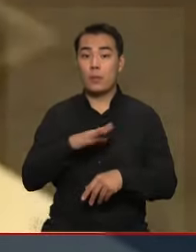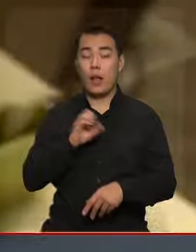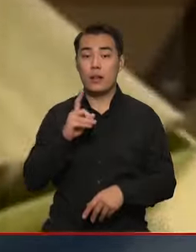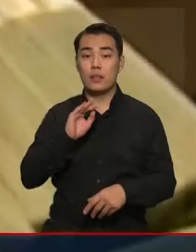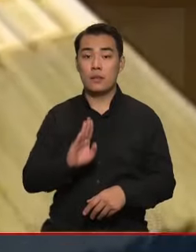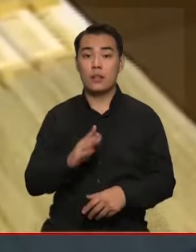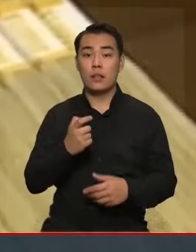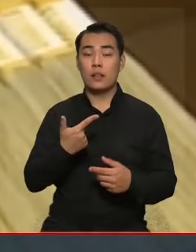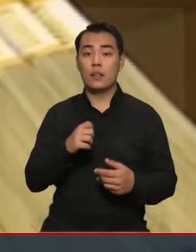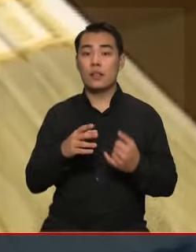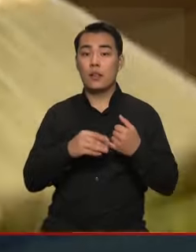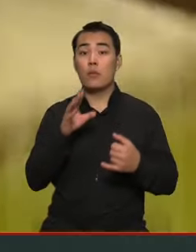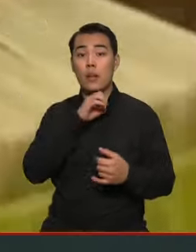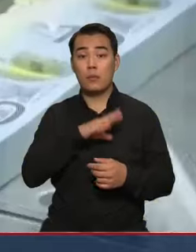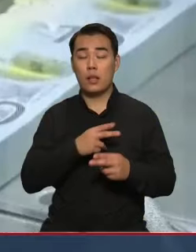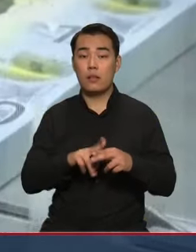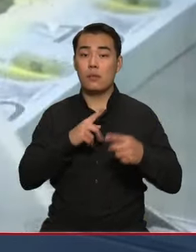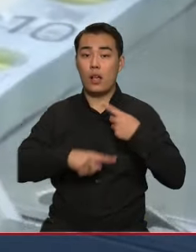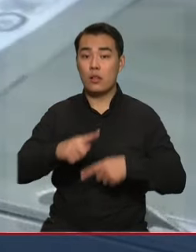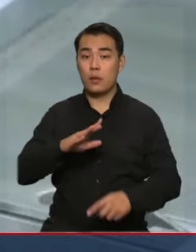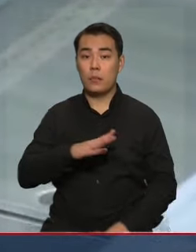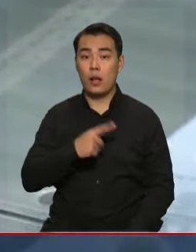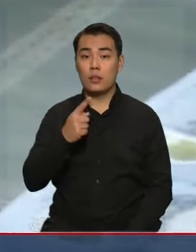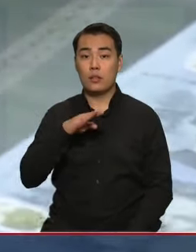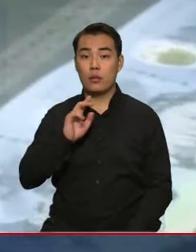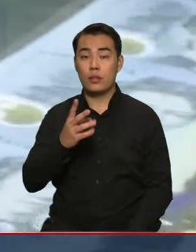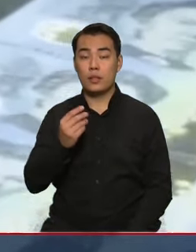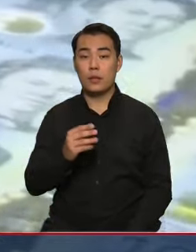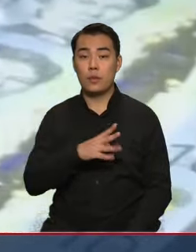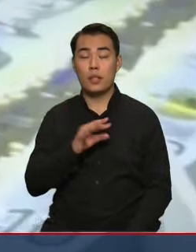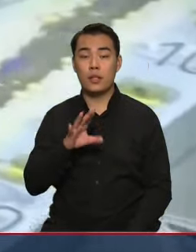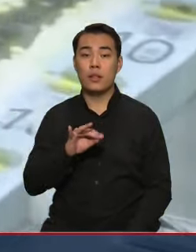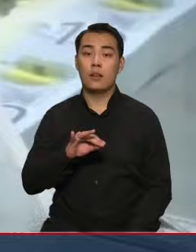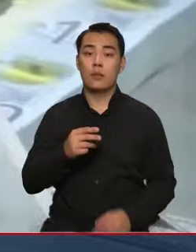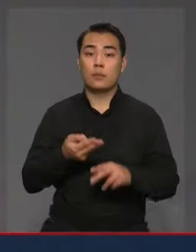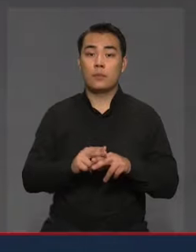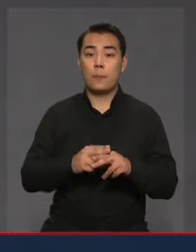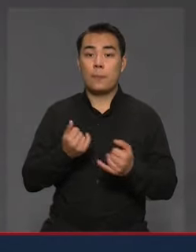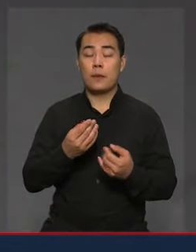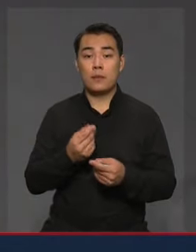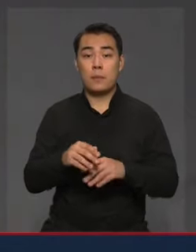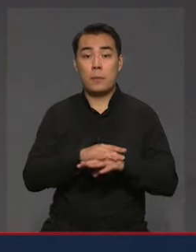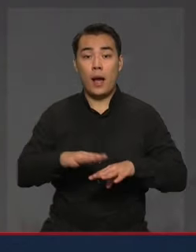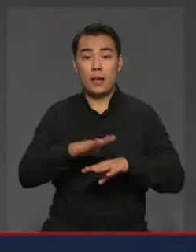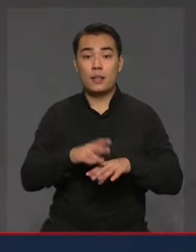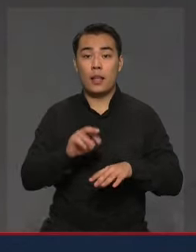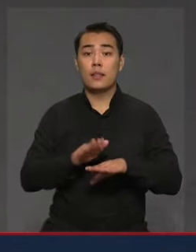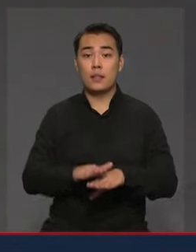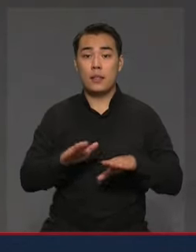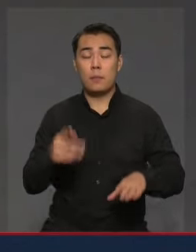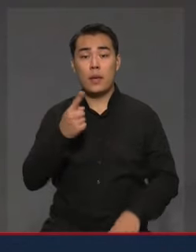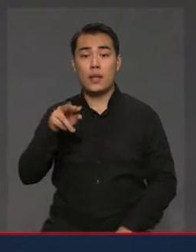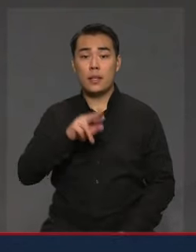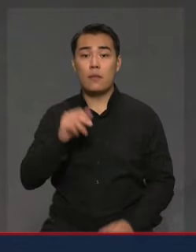в бюджет возвращено порядка 1 триллиона тенге. Или инициатива «Нацфонд детям», которая значит, что уже через несколько дней, с 1